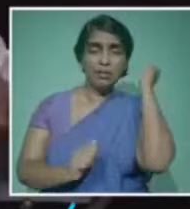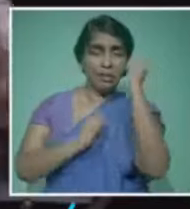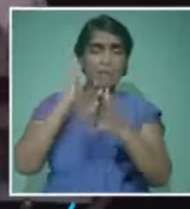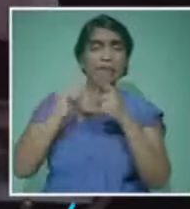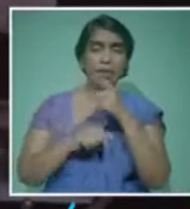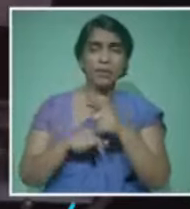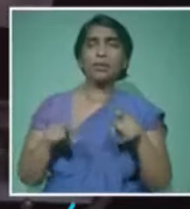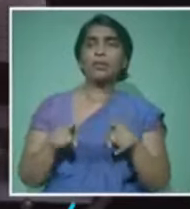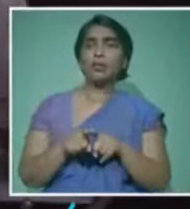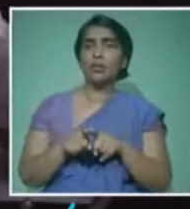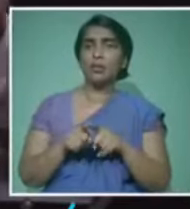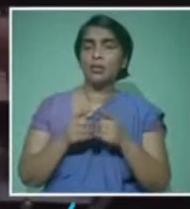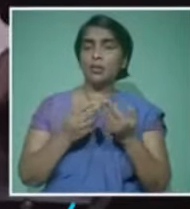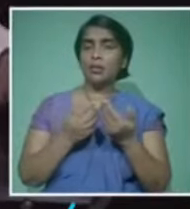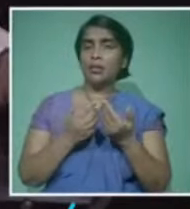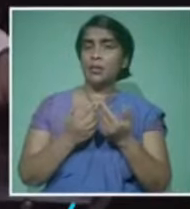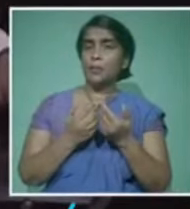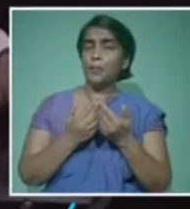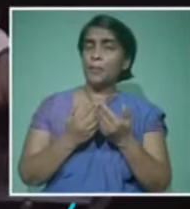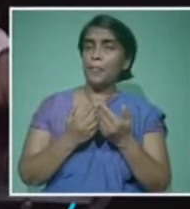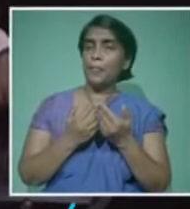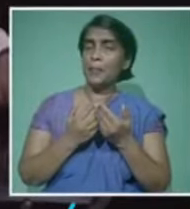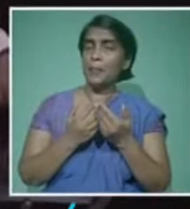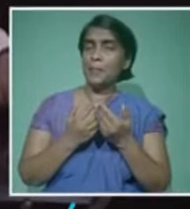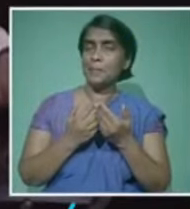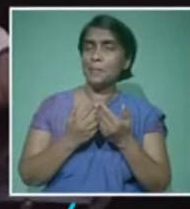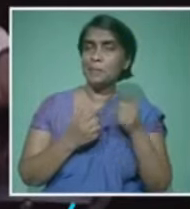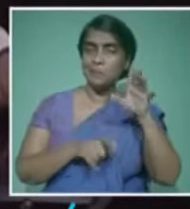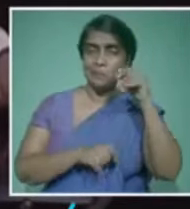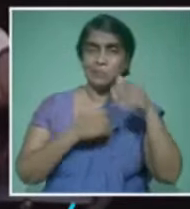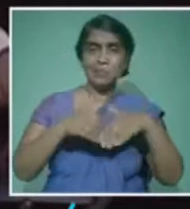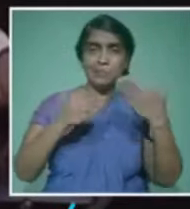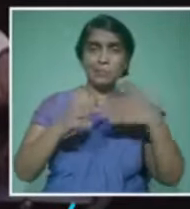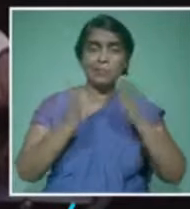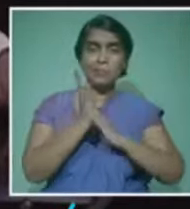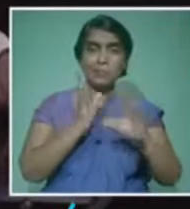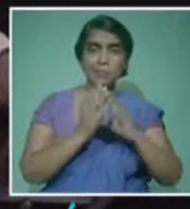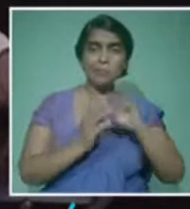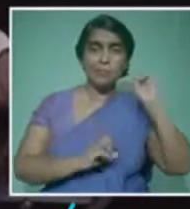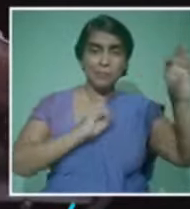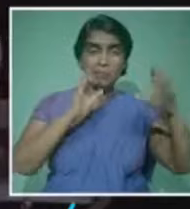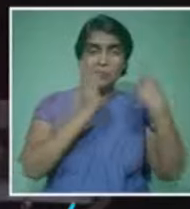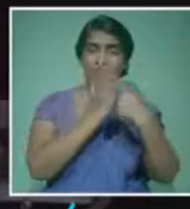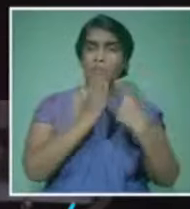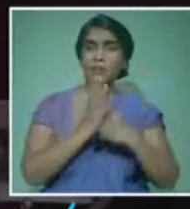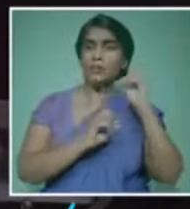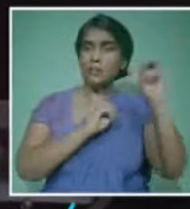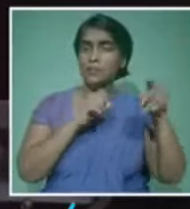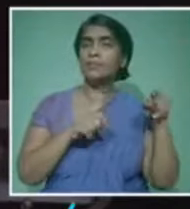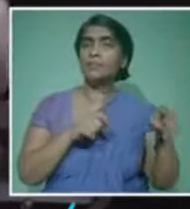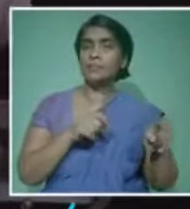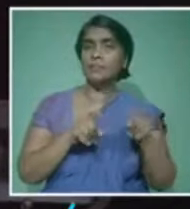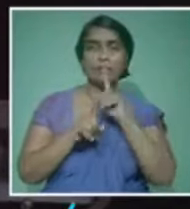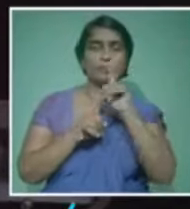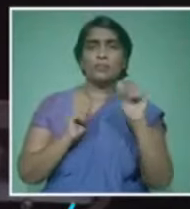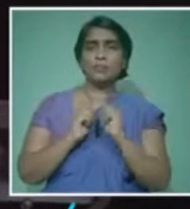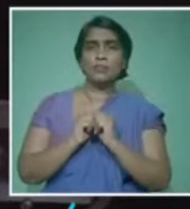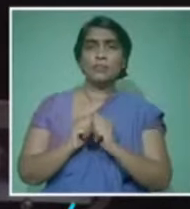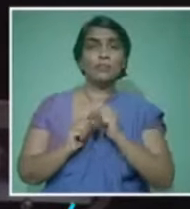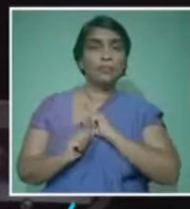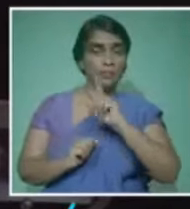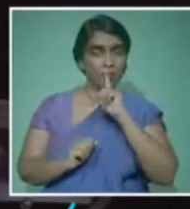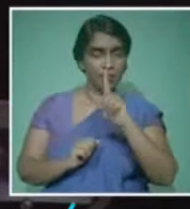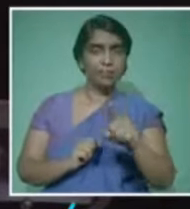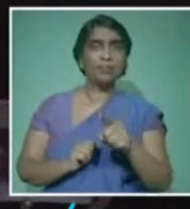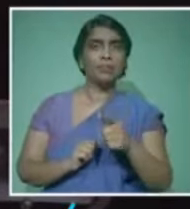වුණාම තමන්ගේ හිට් මේ එක එක පත්තරවල ඉන්න මාධ්‍යවේදීන් යවලා ලයිස්සුව මේක කිව්වට හරියන්නේ නැහැ මම එතුමාගෙන් ඉල්ලනවා